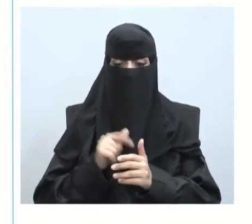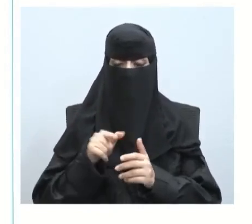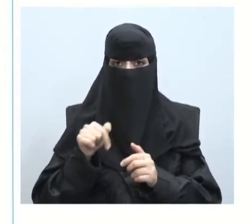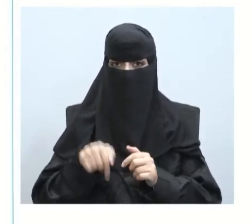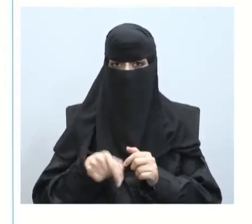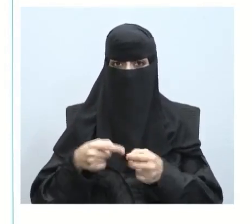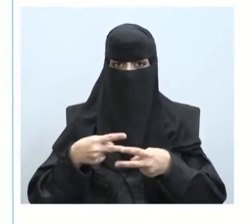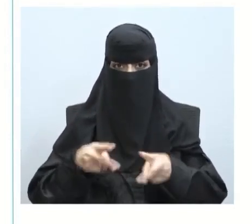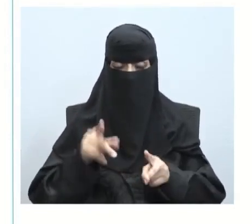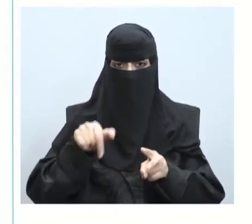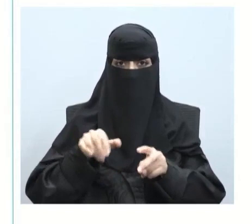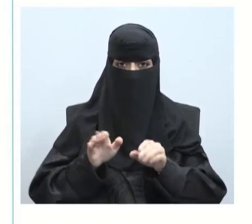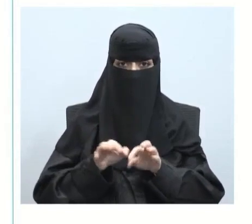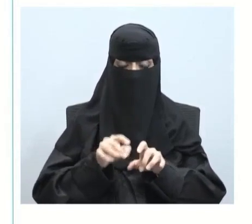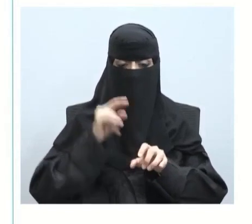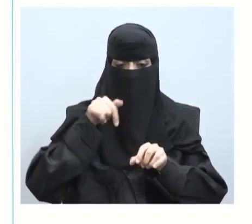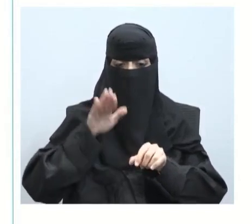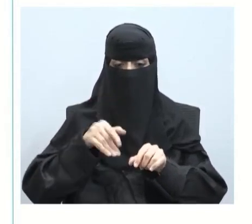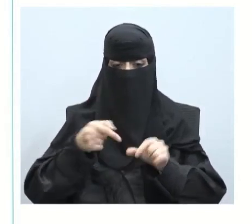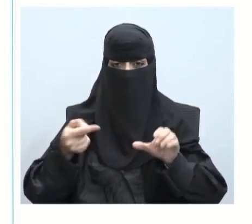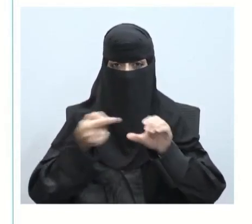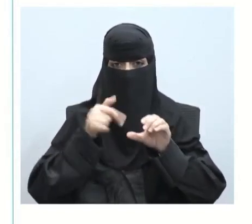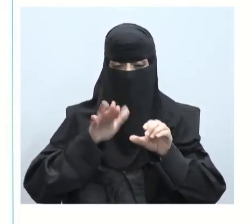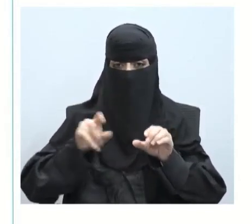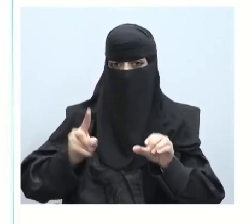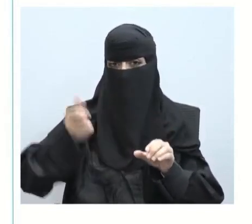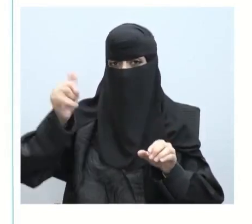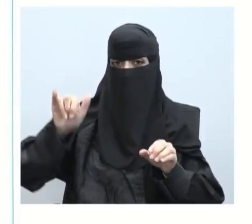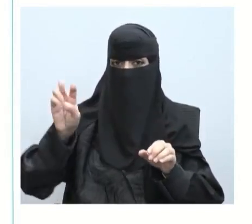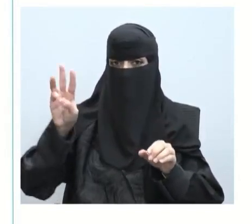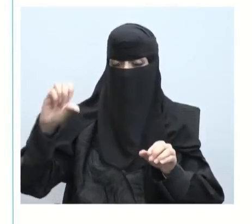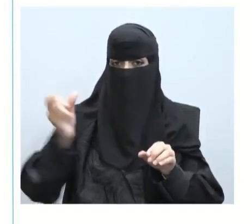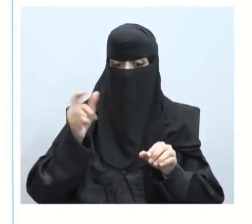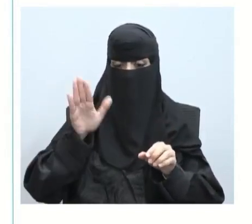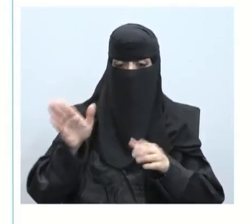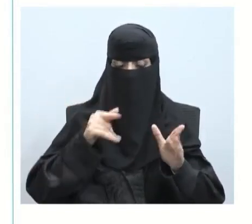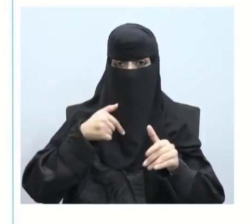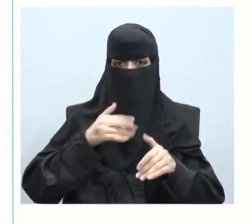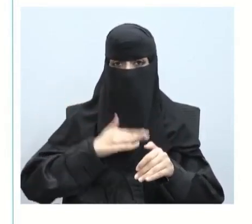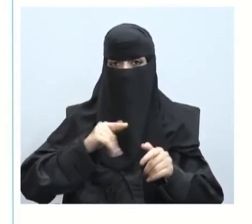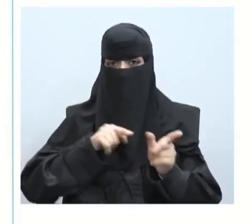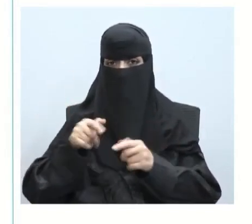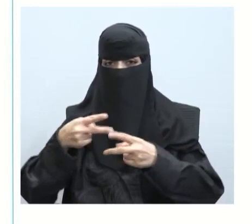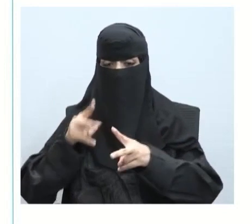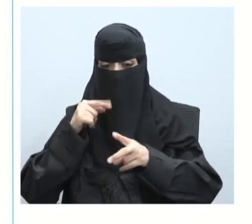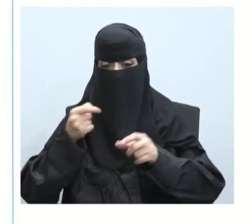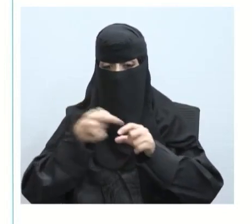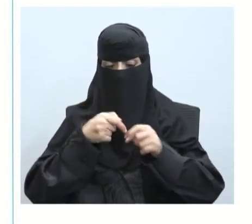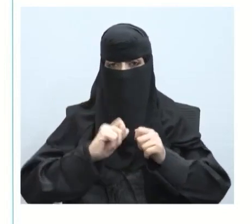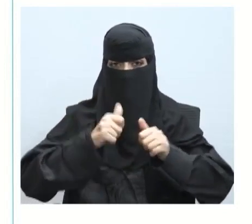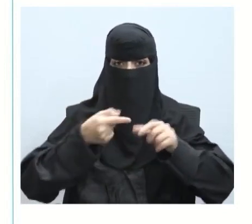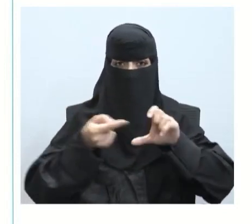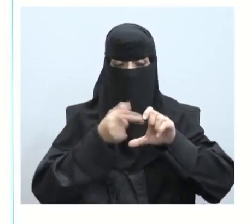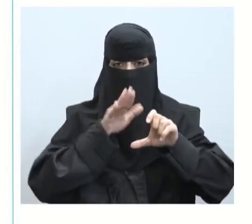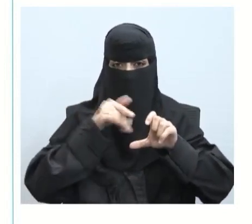الآن سنقوم بكتابة البرنامج في لغة في البايثون من خلال برنامج الباي تشارم. أولاً افتح الباي تشارم وقم